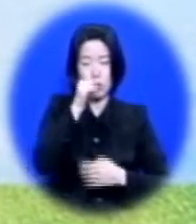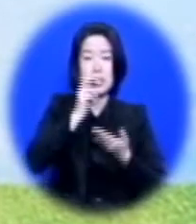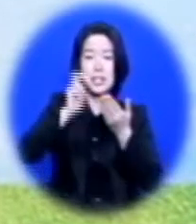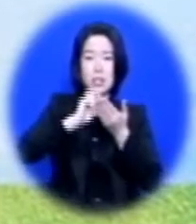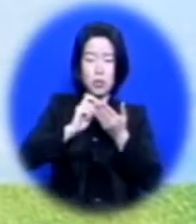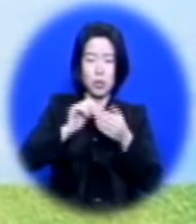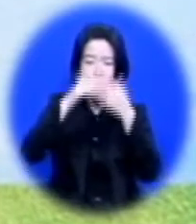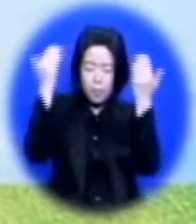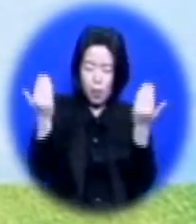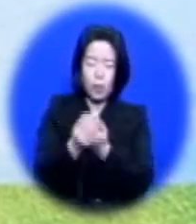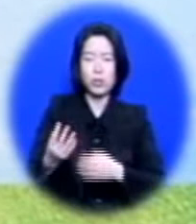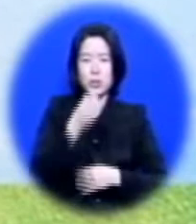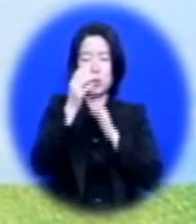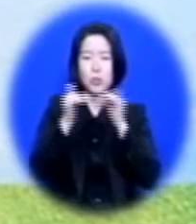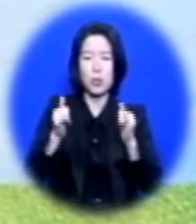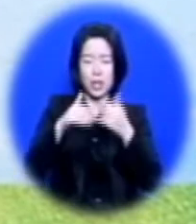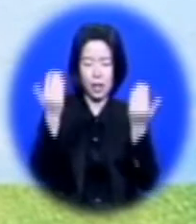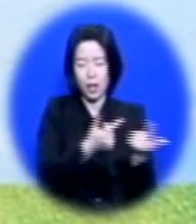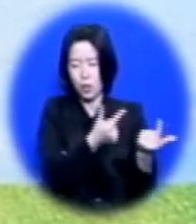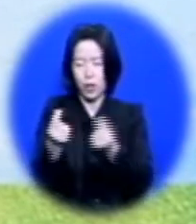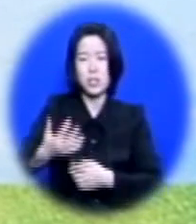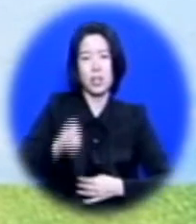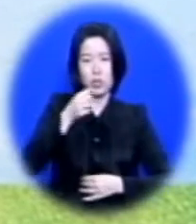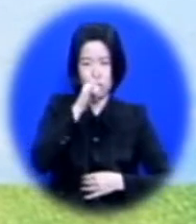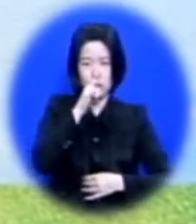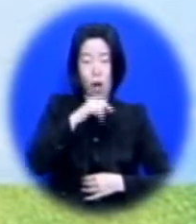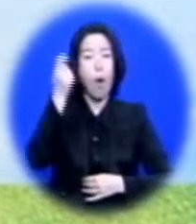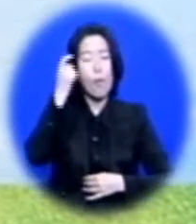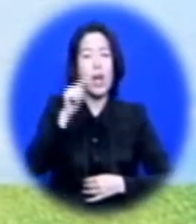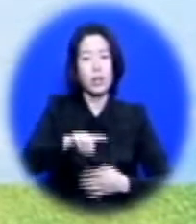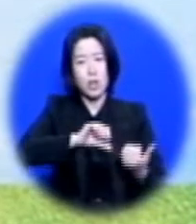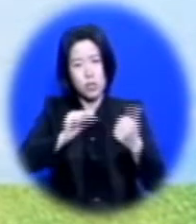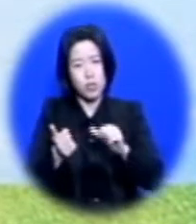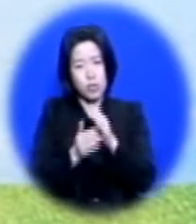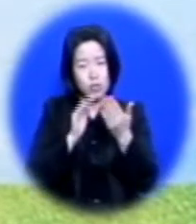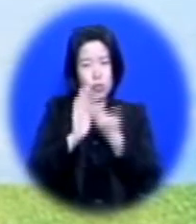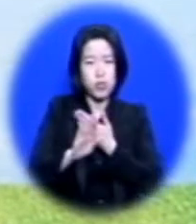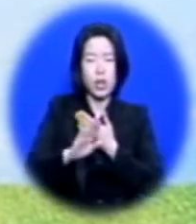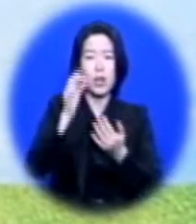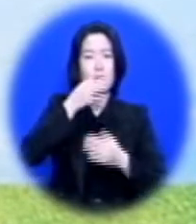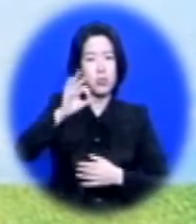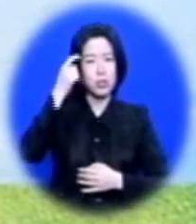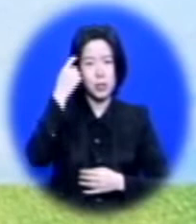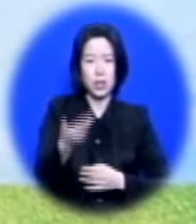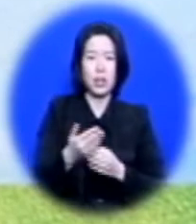모든 성도들에게 다이 때니까 왜 그것을 죽고 난 다음에 서나 부릅니까